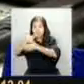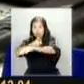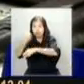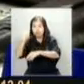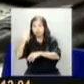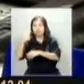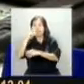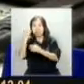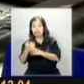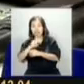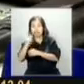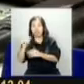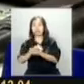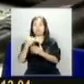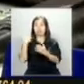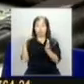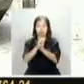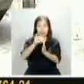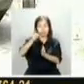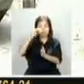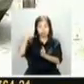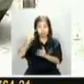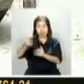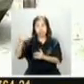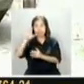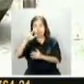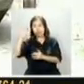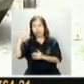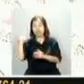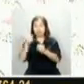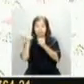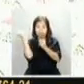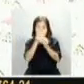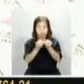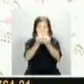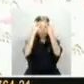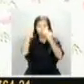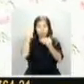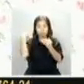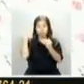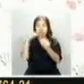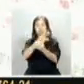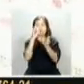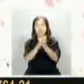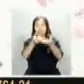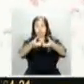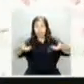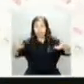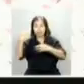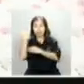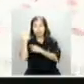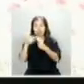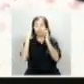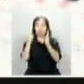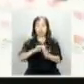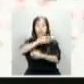104.63 กรัมรวมถึงอาวุธปืน4กระบอกระเบิดมือทรงกลมชนิดกว้างรุ่น M228 จำนวน1ลูกรวมผู้ต้องหาทั้